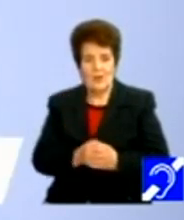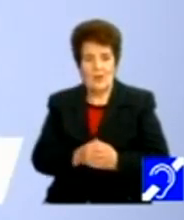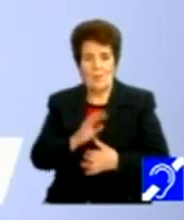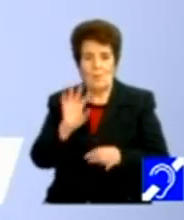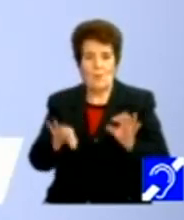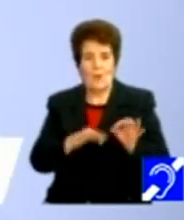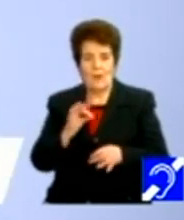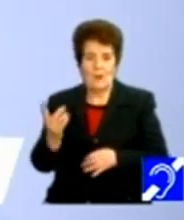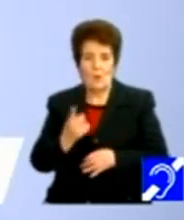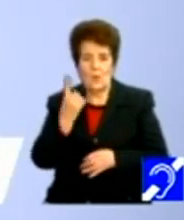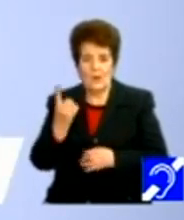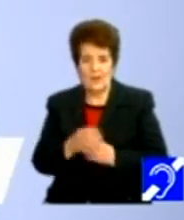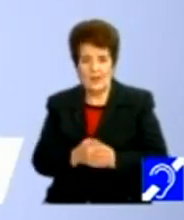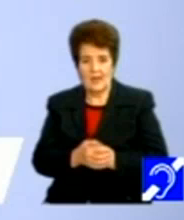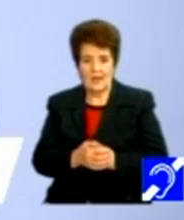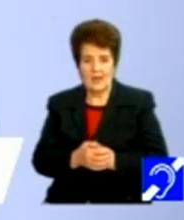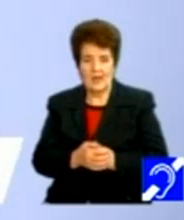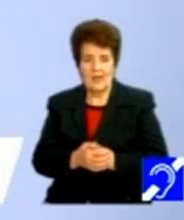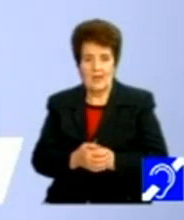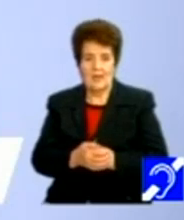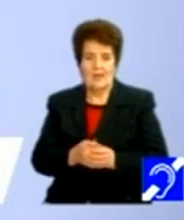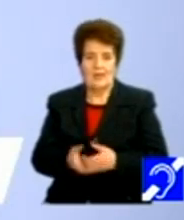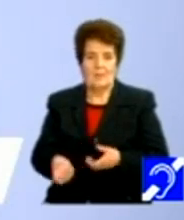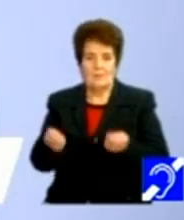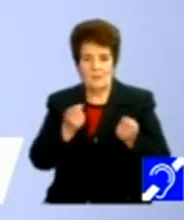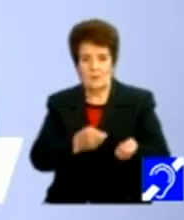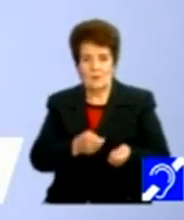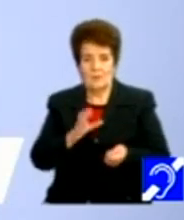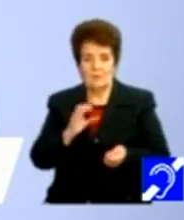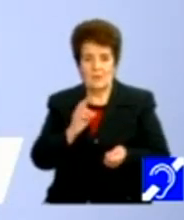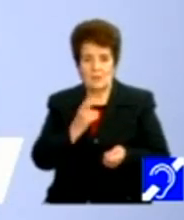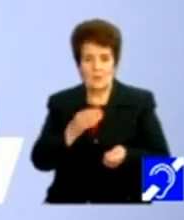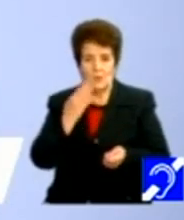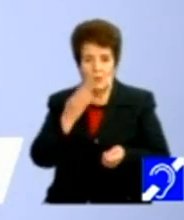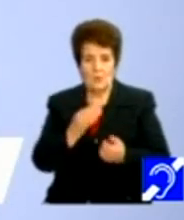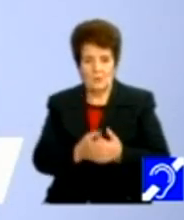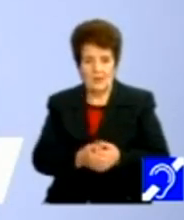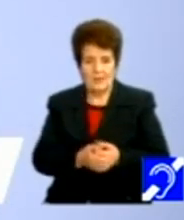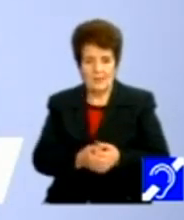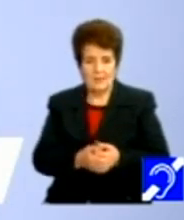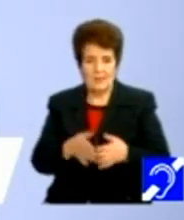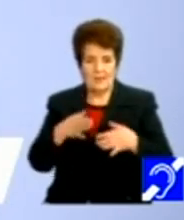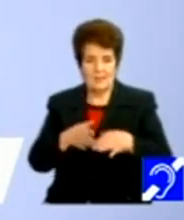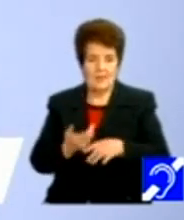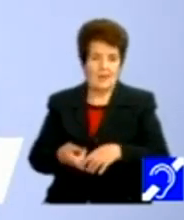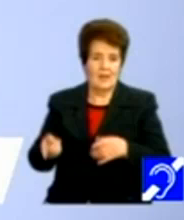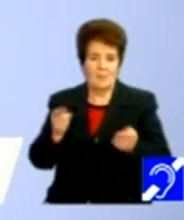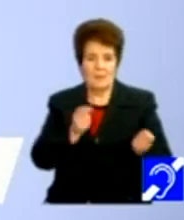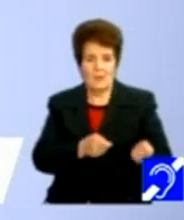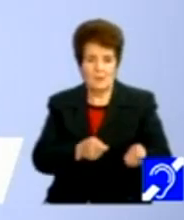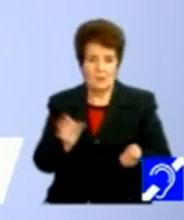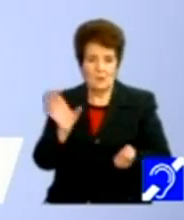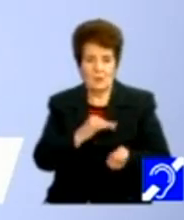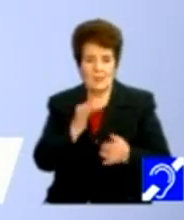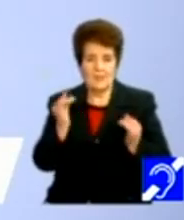Proiect unic în tot spațiul românesc, 6 expediții, Siberia și Kazahstan, în care am adus acasă toate